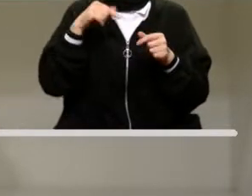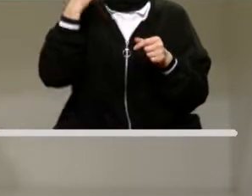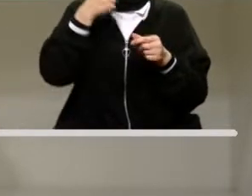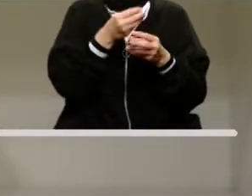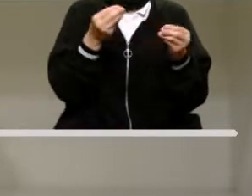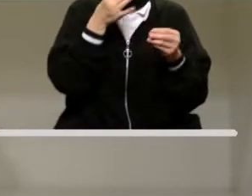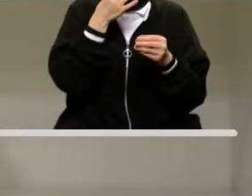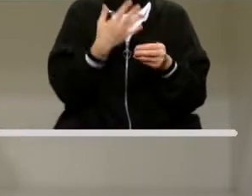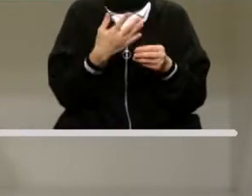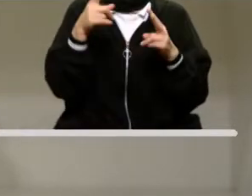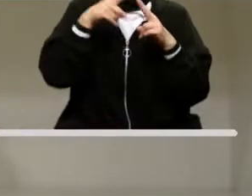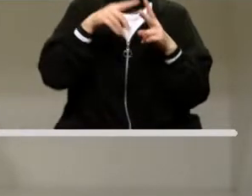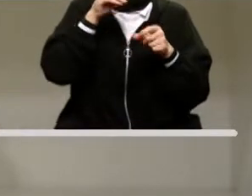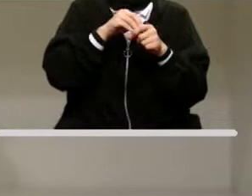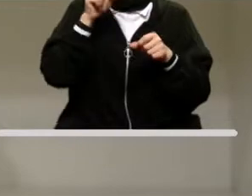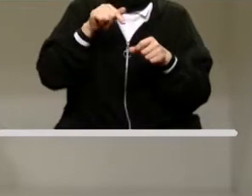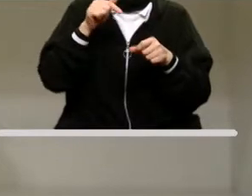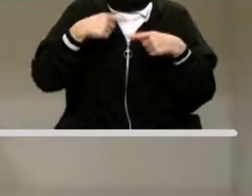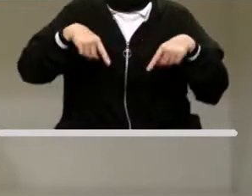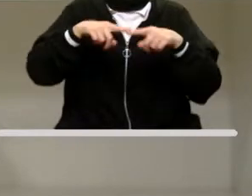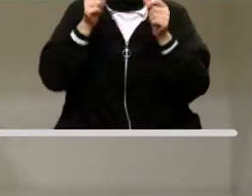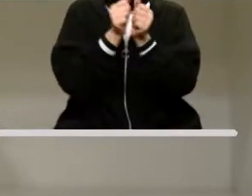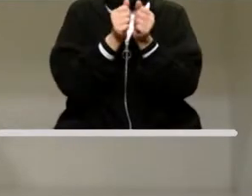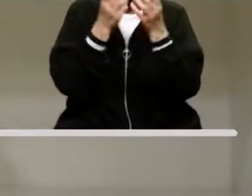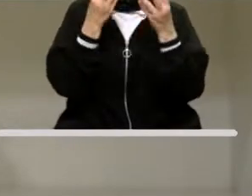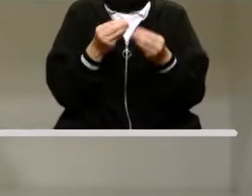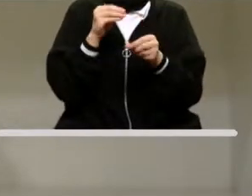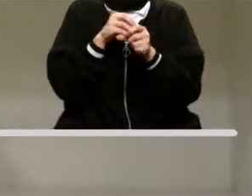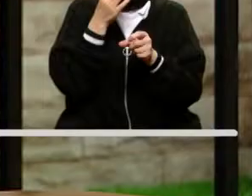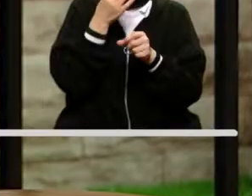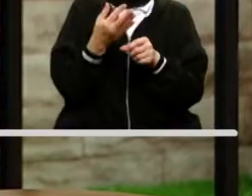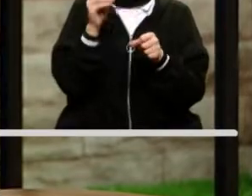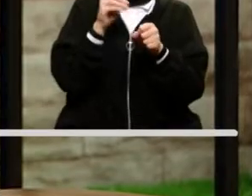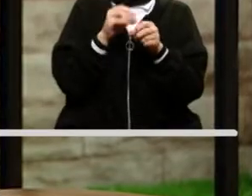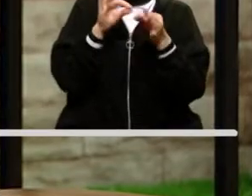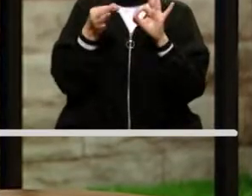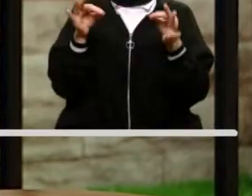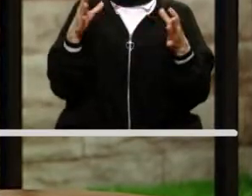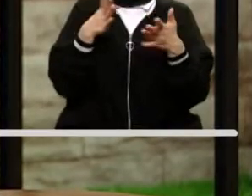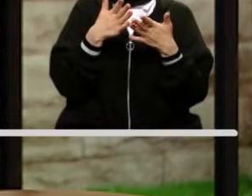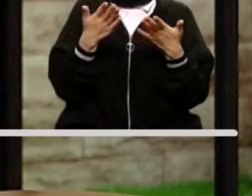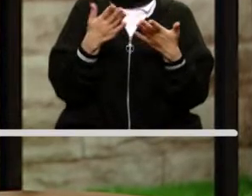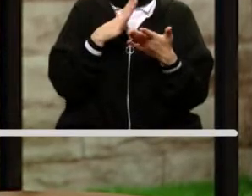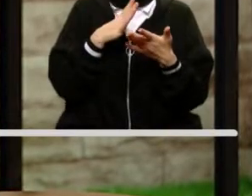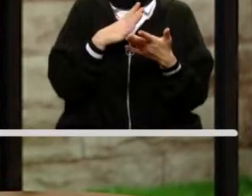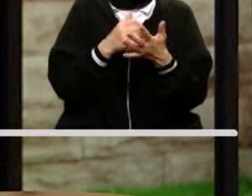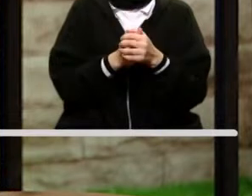ediyorum katılımınız için, bugün bizimle birlikte olduğunuz için. Son cümlelerinizi rica edeyim. Estağfurullah. Ben teşekkür ediyorum. Bu arada hemen tabii